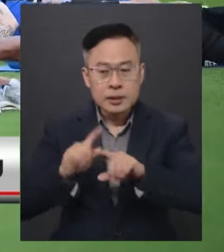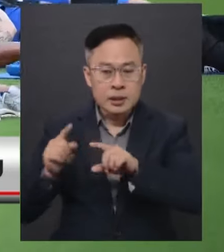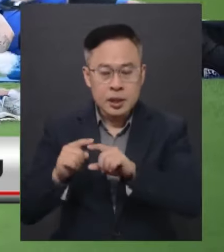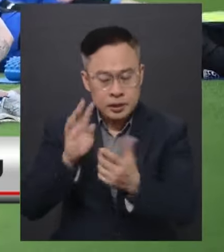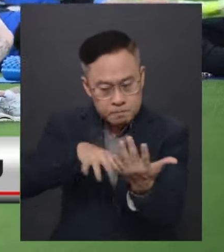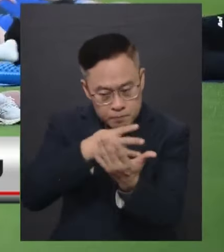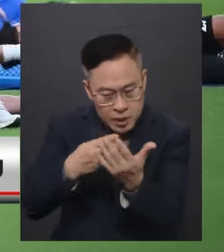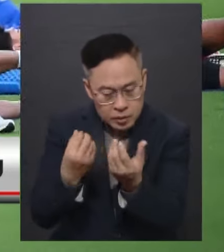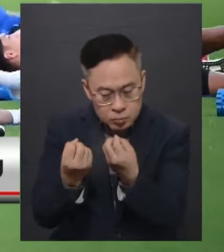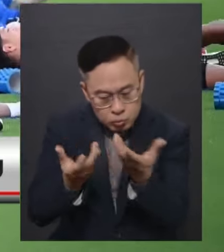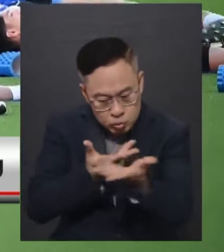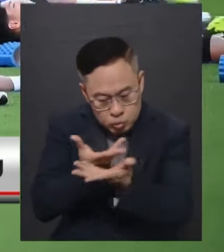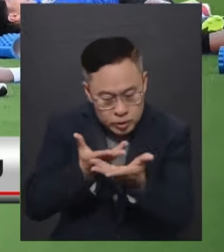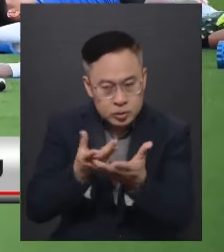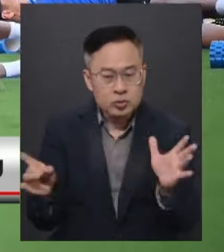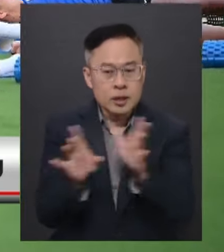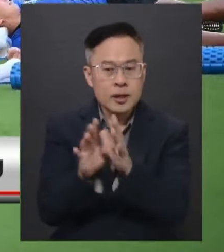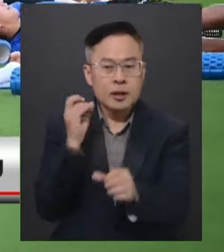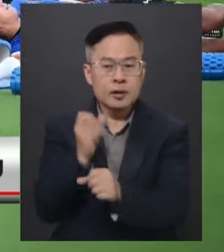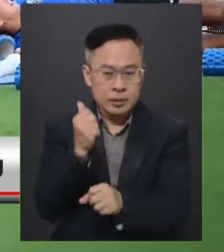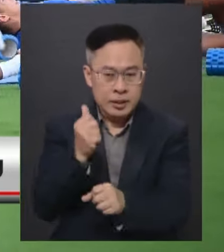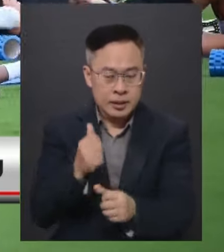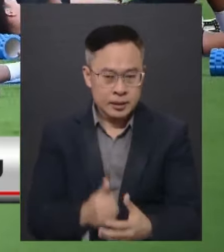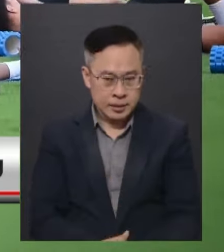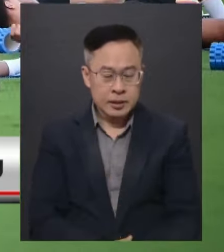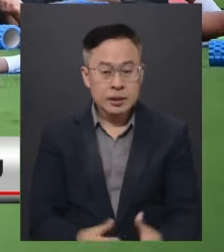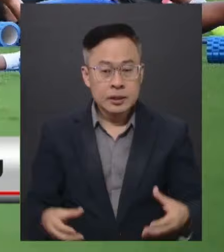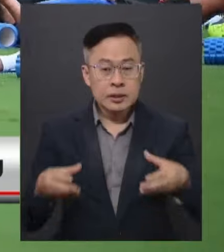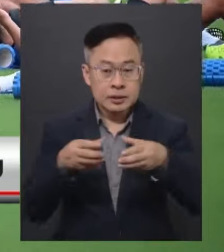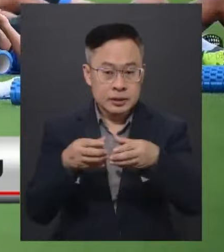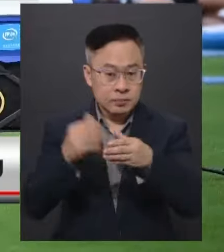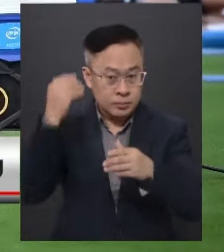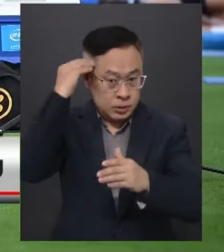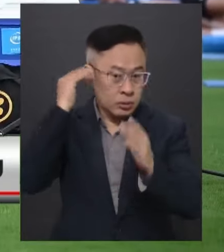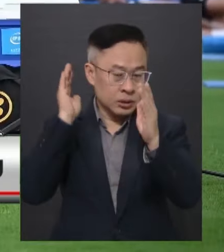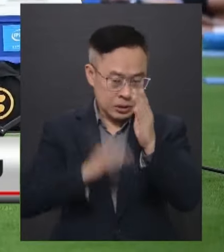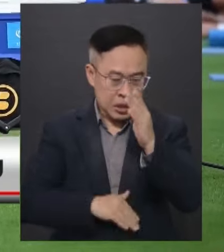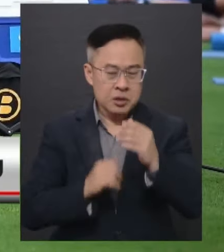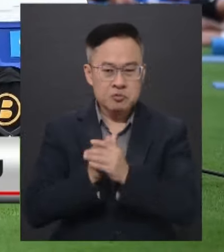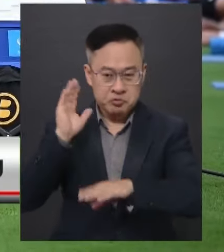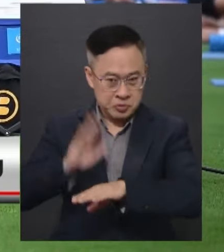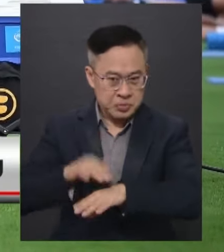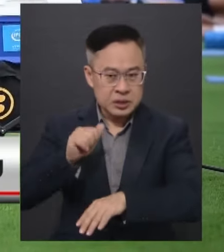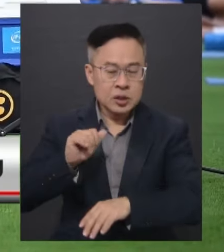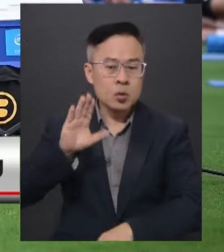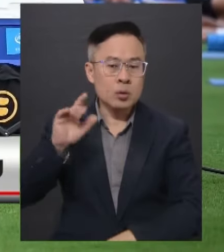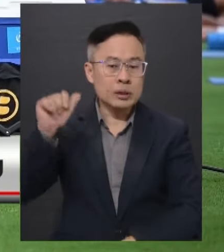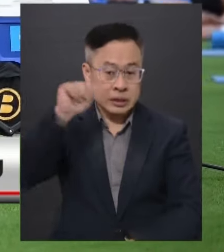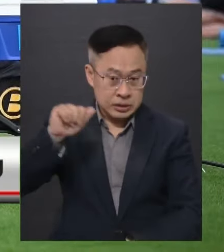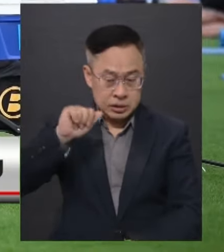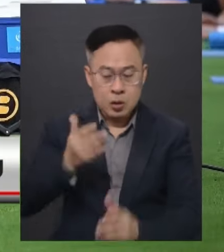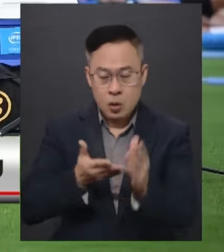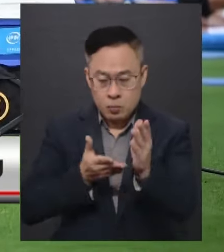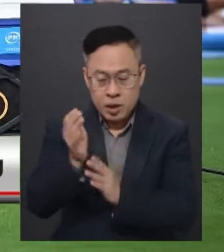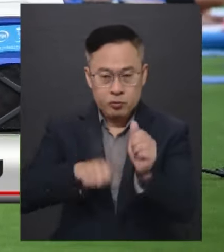สามารถเก็บ 1แต้มสำคัญออกมาได้เกาหลีใต้เป็นทีมที่เก่งมากๆต้นๆของเอเชียเลยพวกเขาเนี่ยเป็นขาวประจำที่ผ่านการ